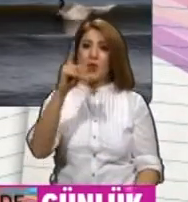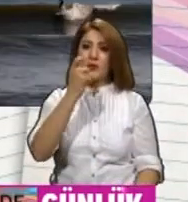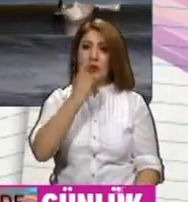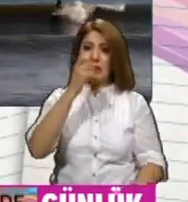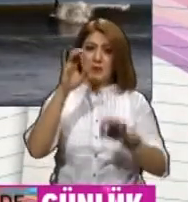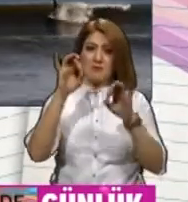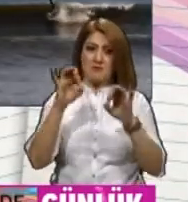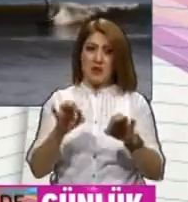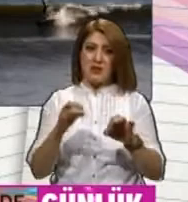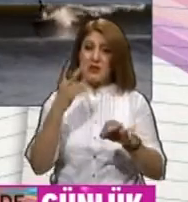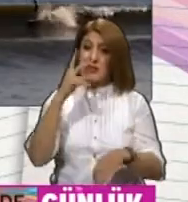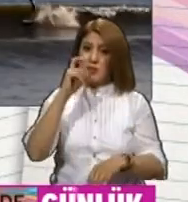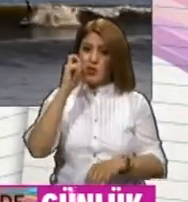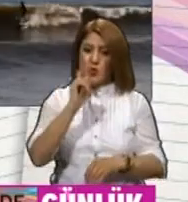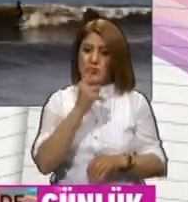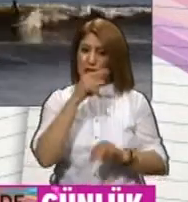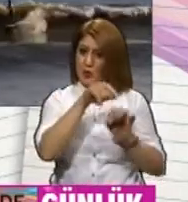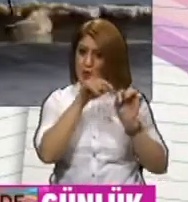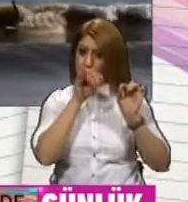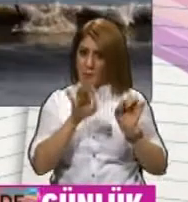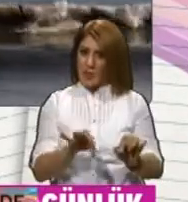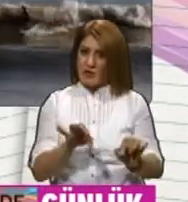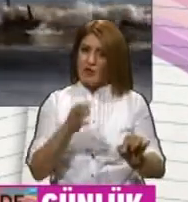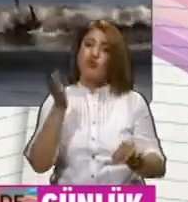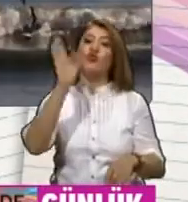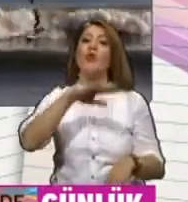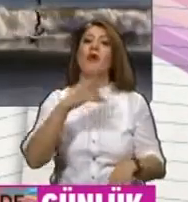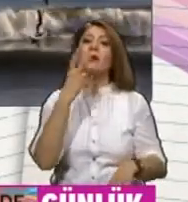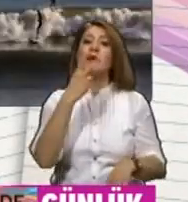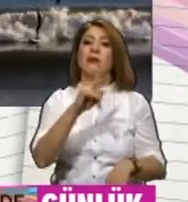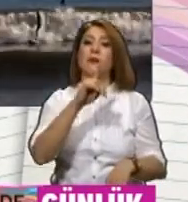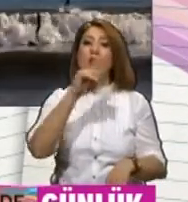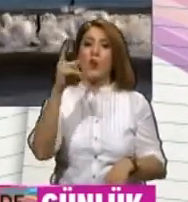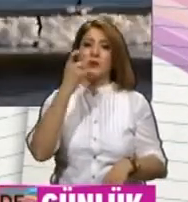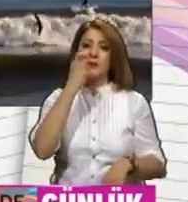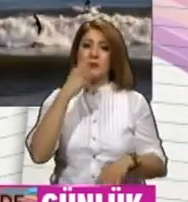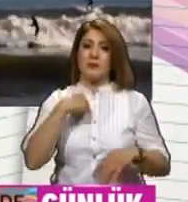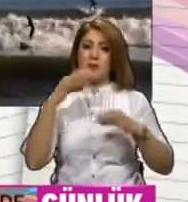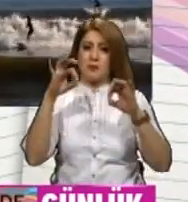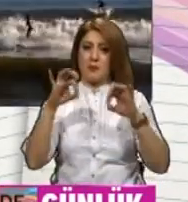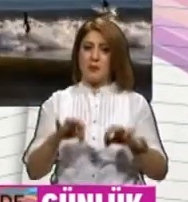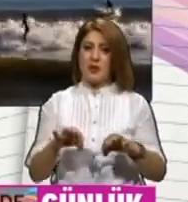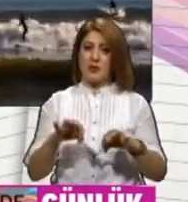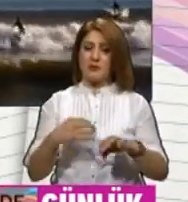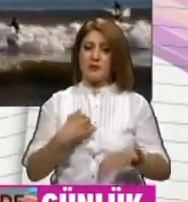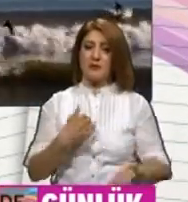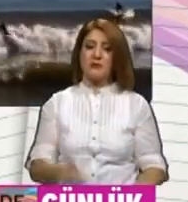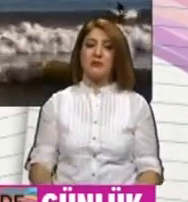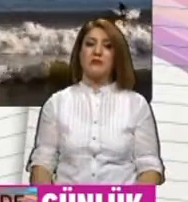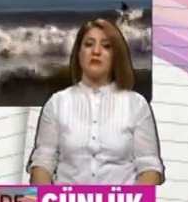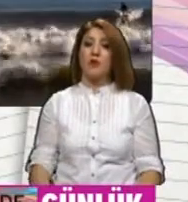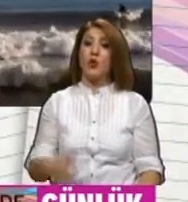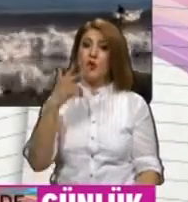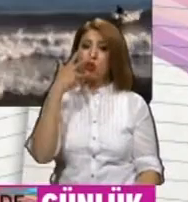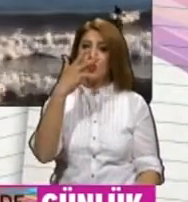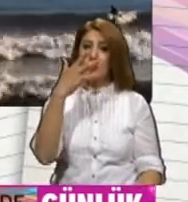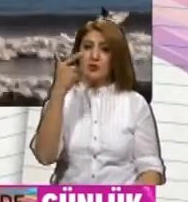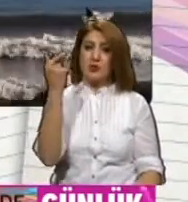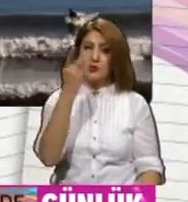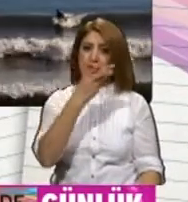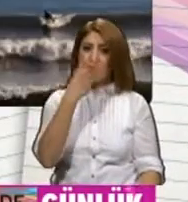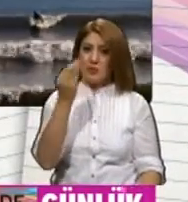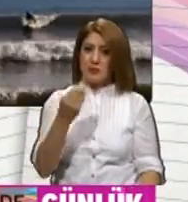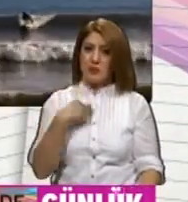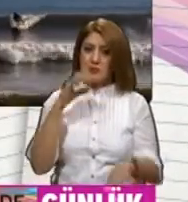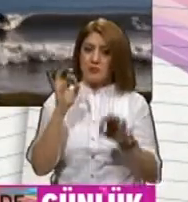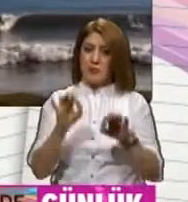başladım. 2009 yılında Mehmet Ali abi board'u getirdi. Evet. Ve o şekilde başladı. Yani 3 kişi olarak biraz